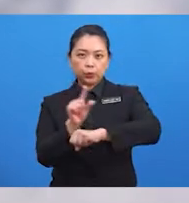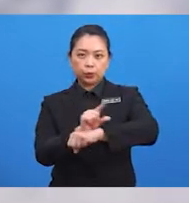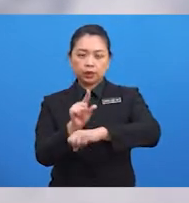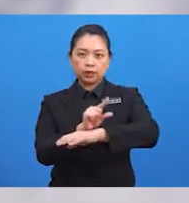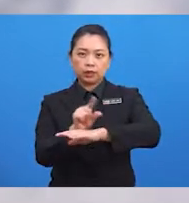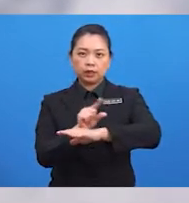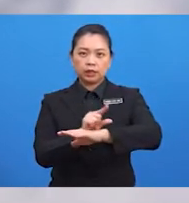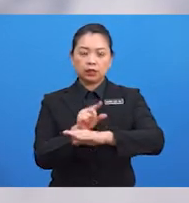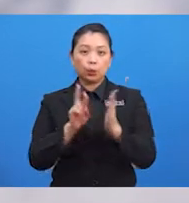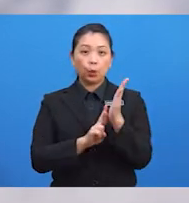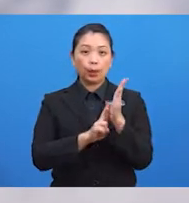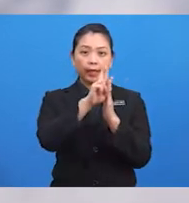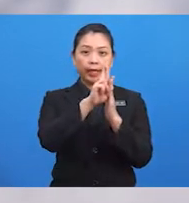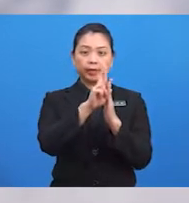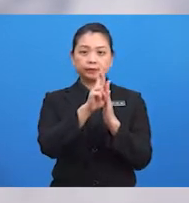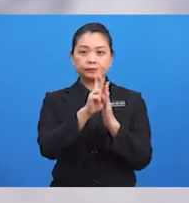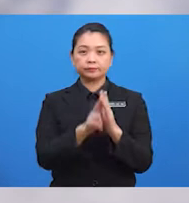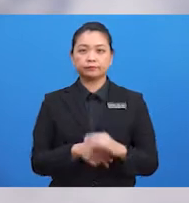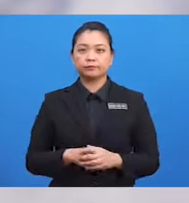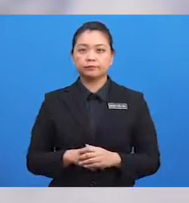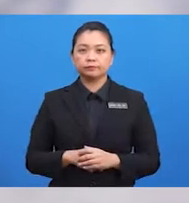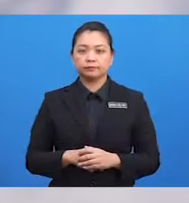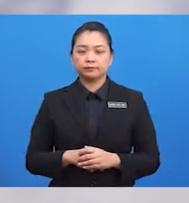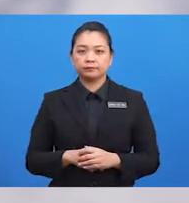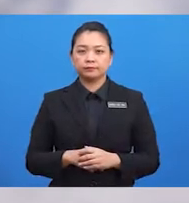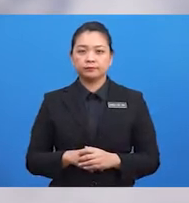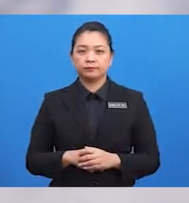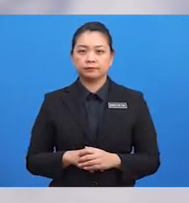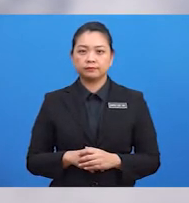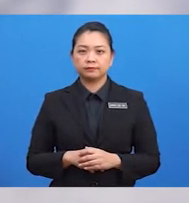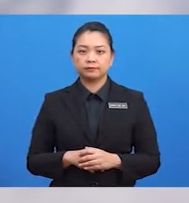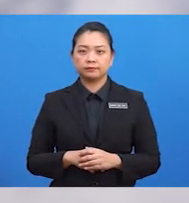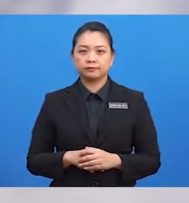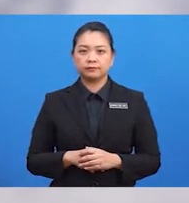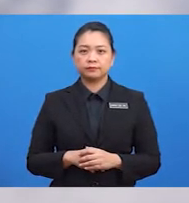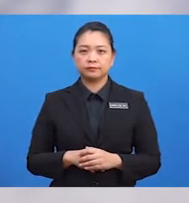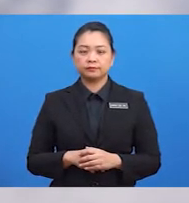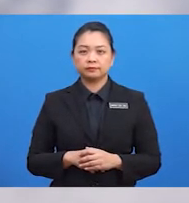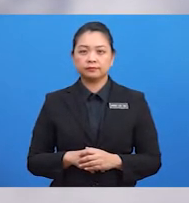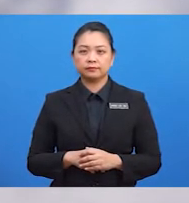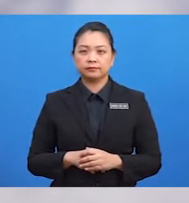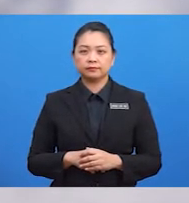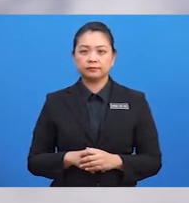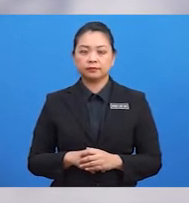Ariane di pusat angkasa Guyana, Perancis.